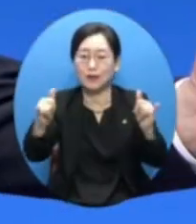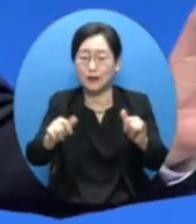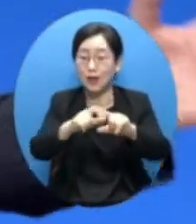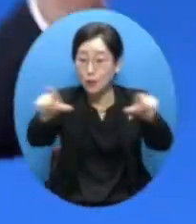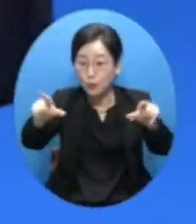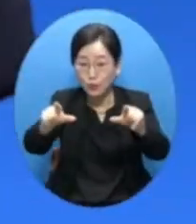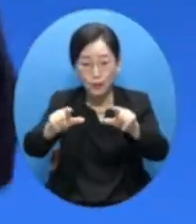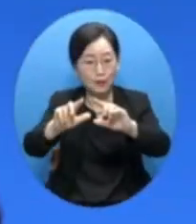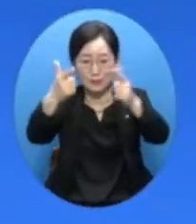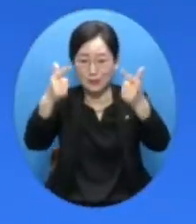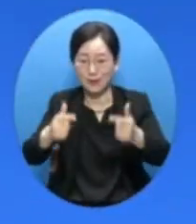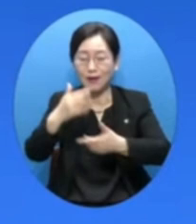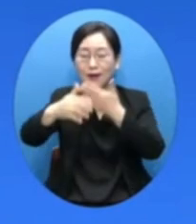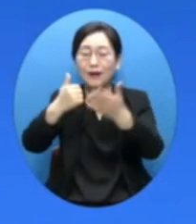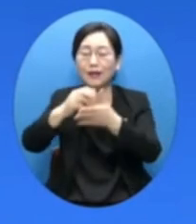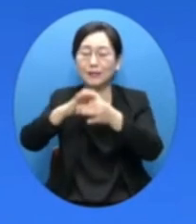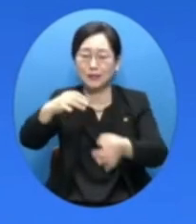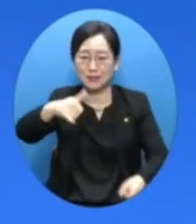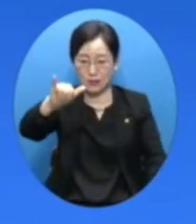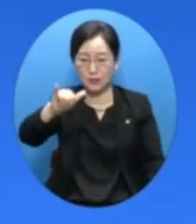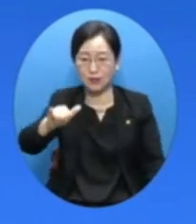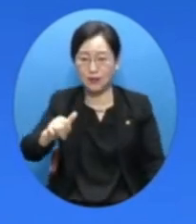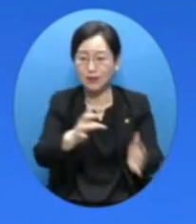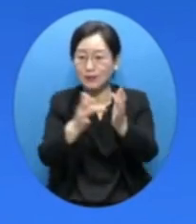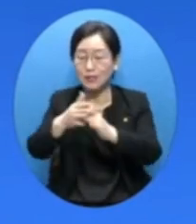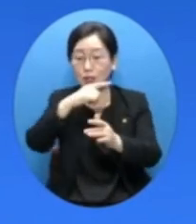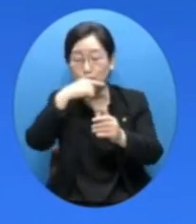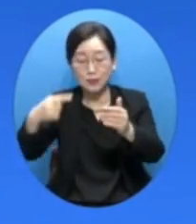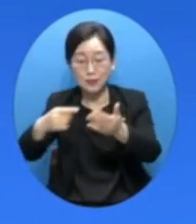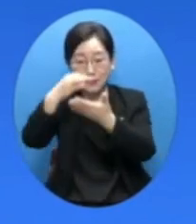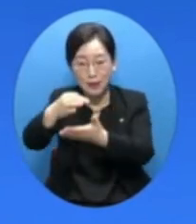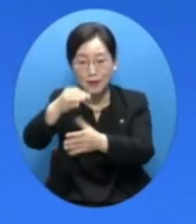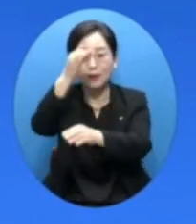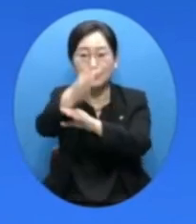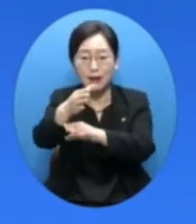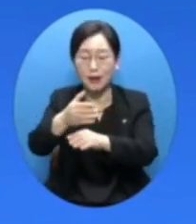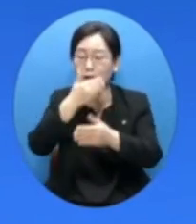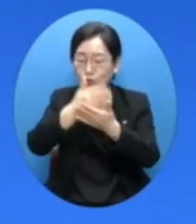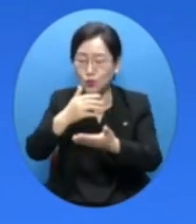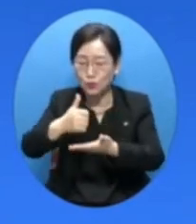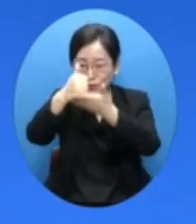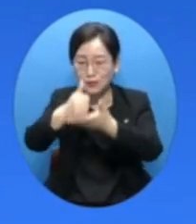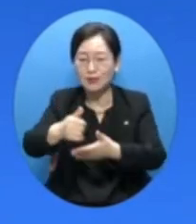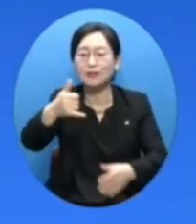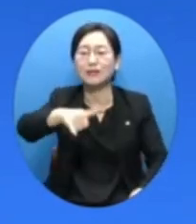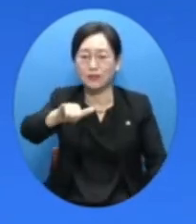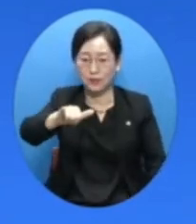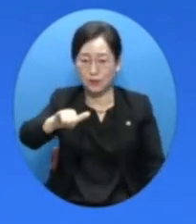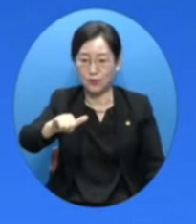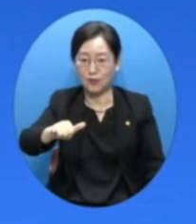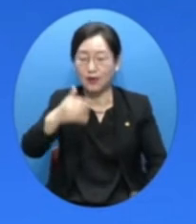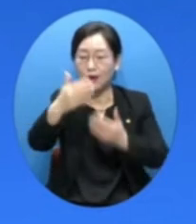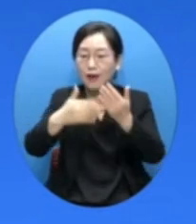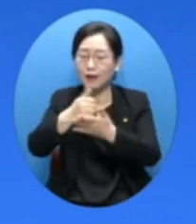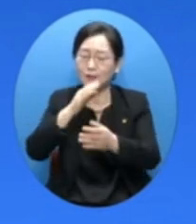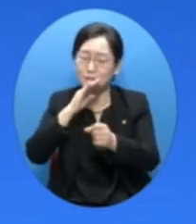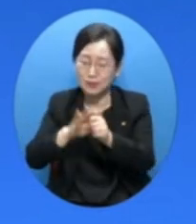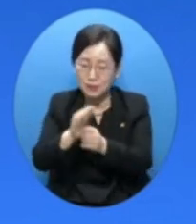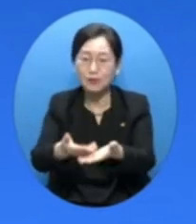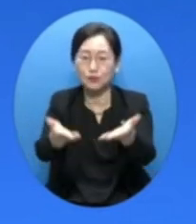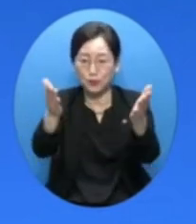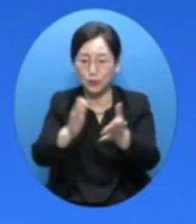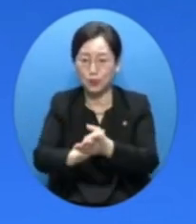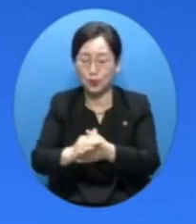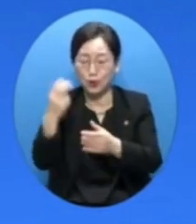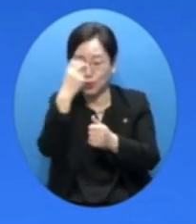사람이 아닙니다. 하나님의 자녀입니다. 예수의 피값으로 주고 사신 하나님의 존귀한 자녀입니다. 그래서 하나님 우리를 사랑하고 계시고